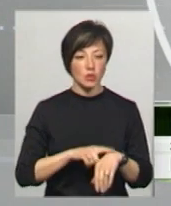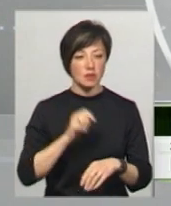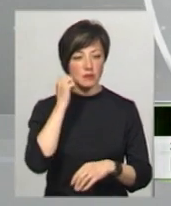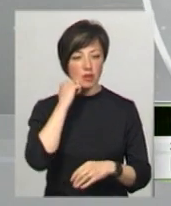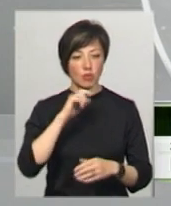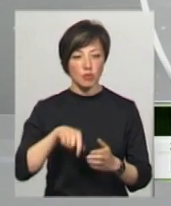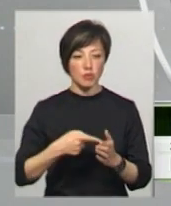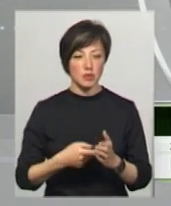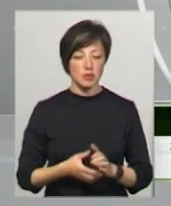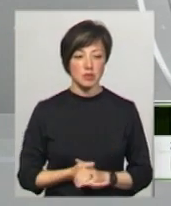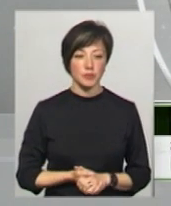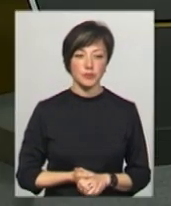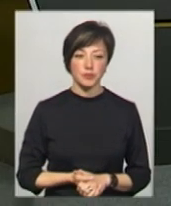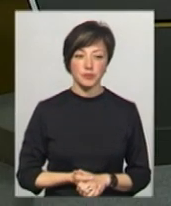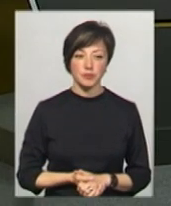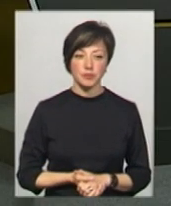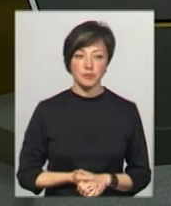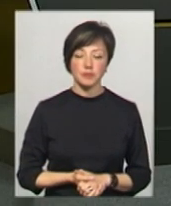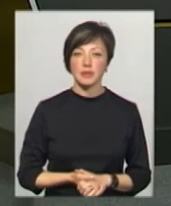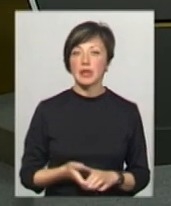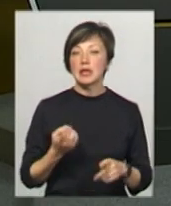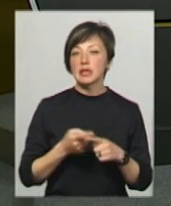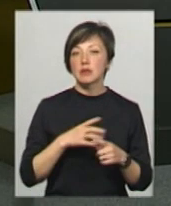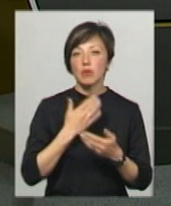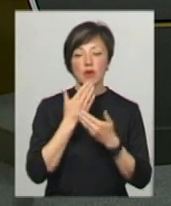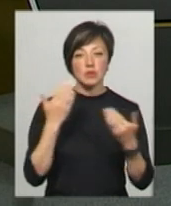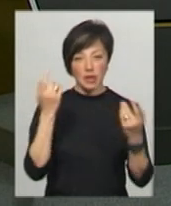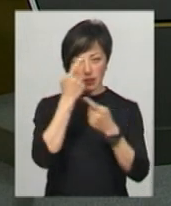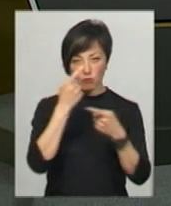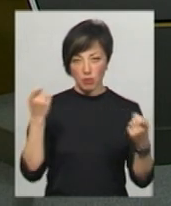місті на Ратушній площі. Це була остання